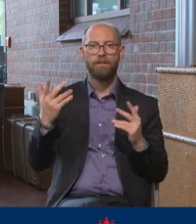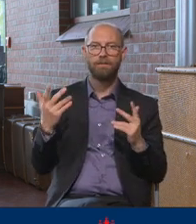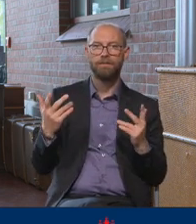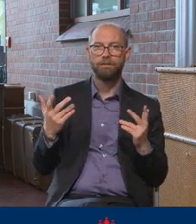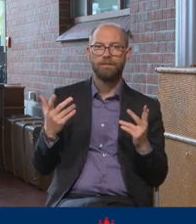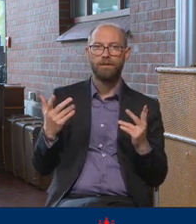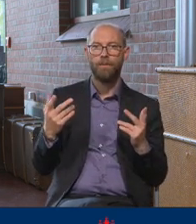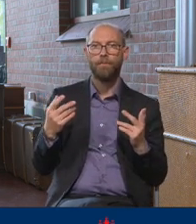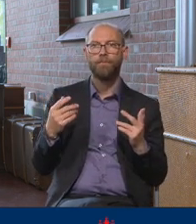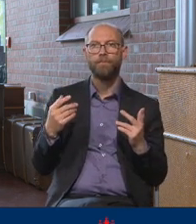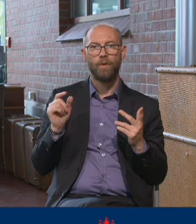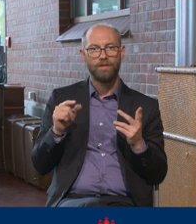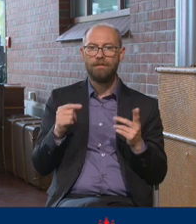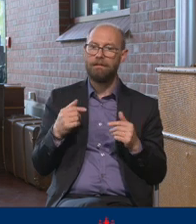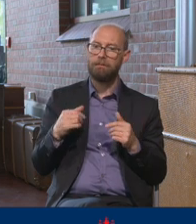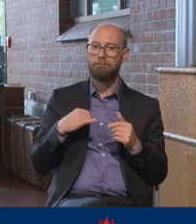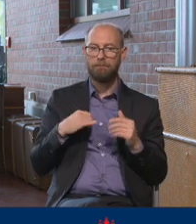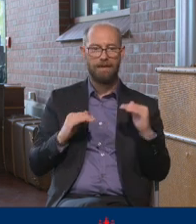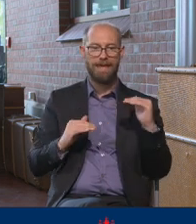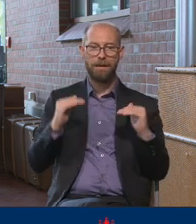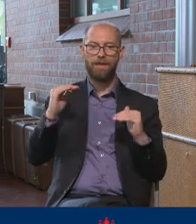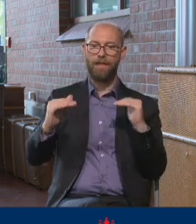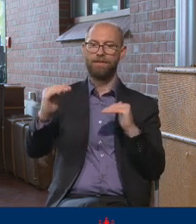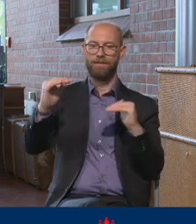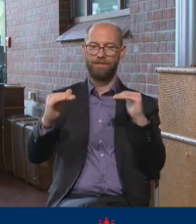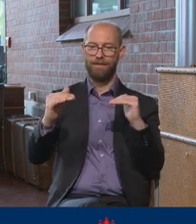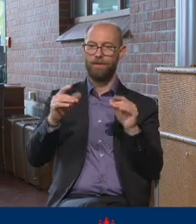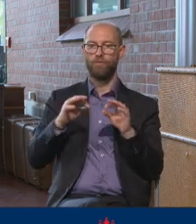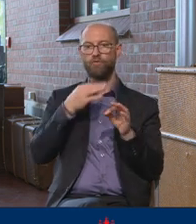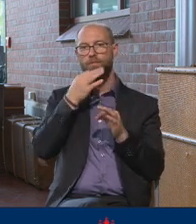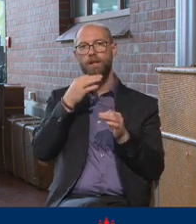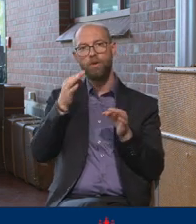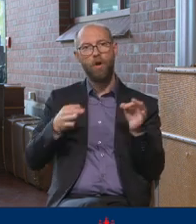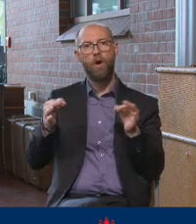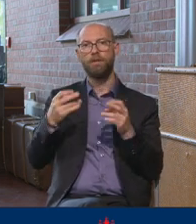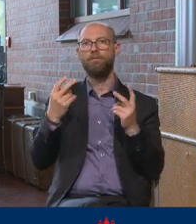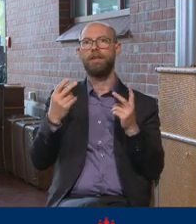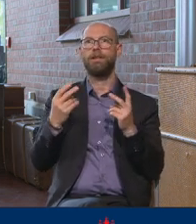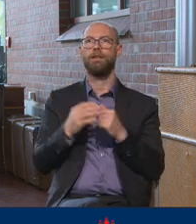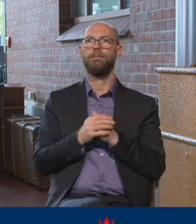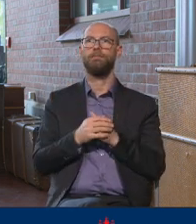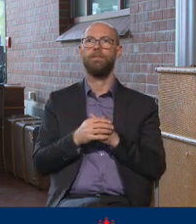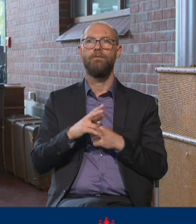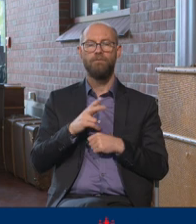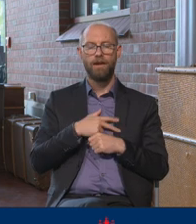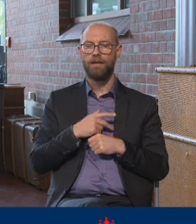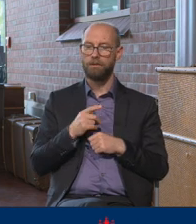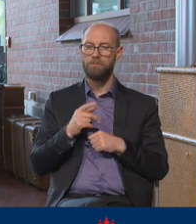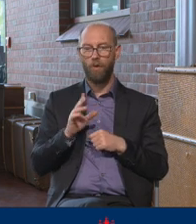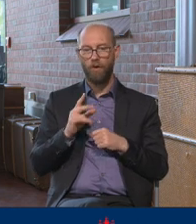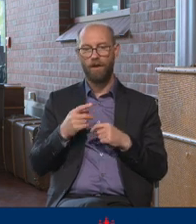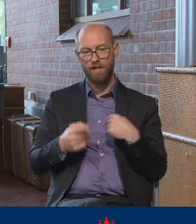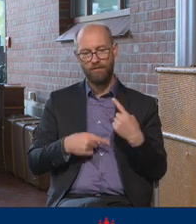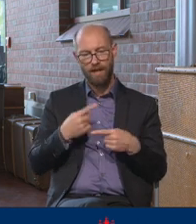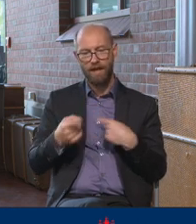unterschiedlichen ebenen die machen eigentlich diesen speziellen ort auch aus es ist ein park inn werden es